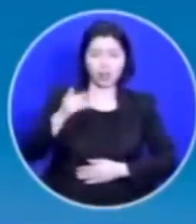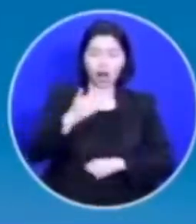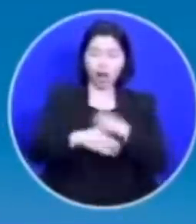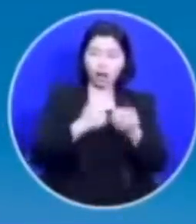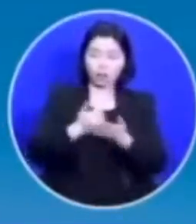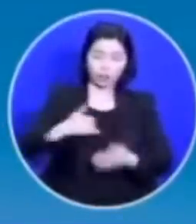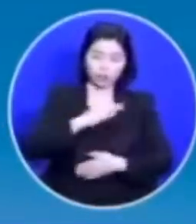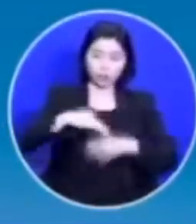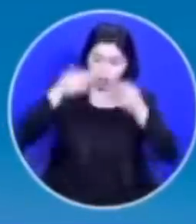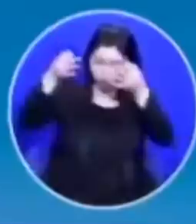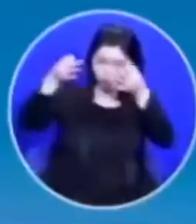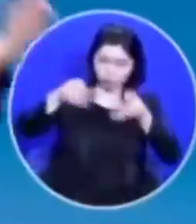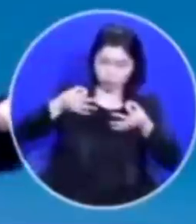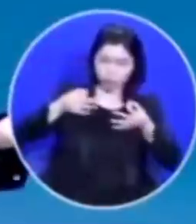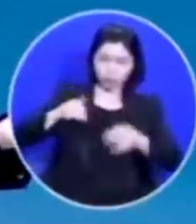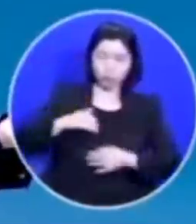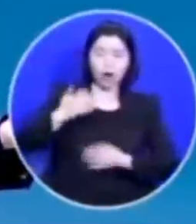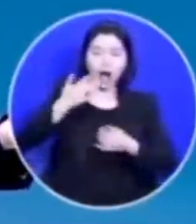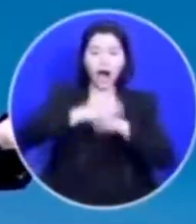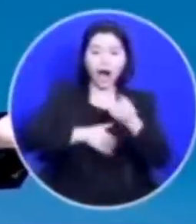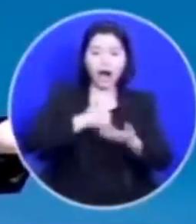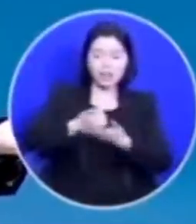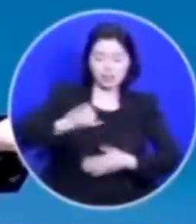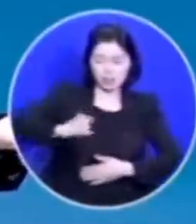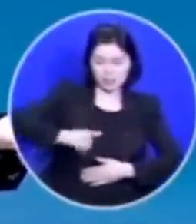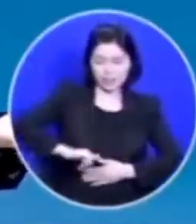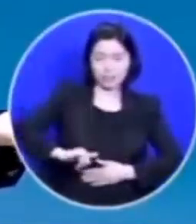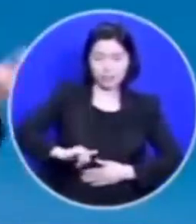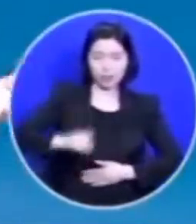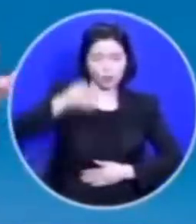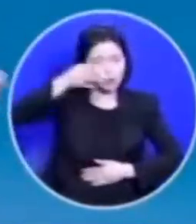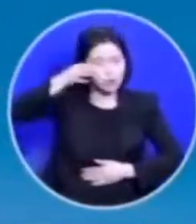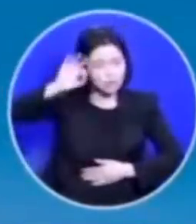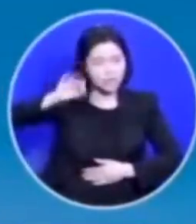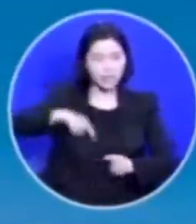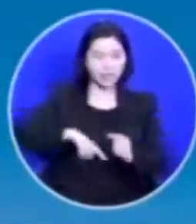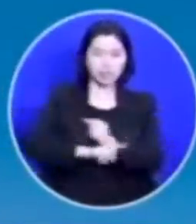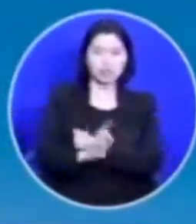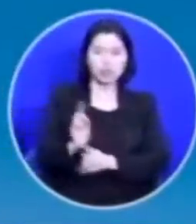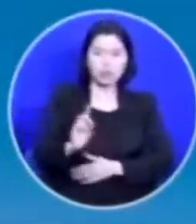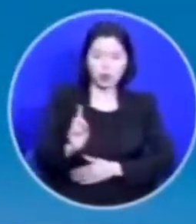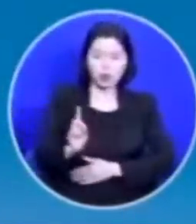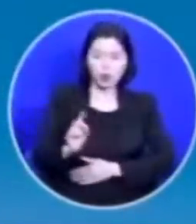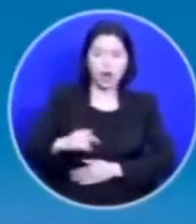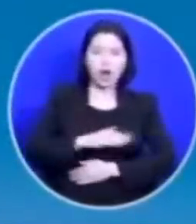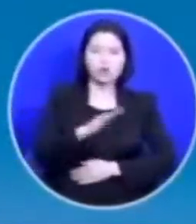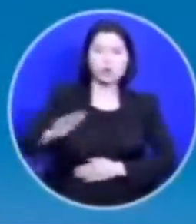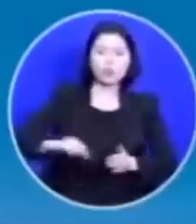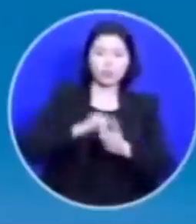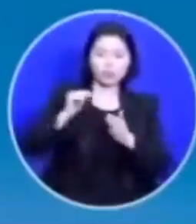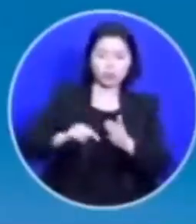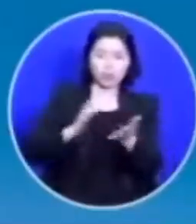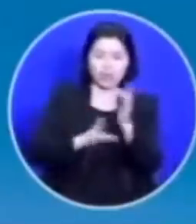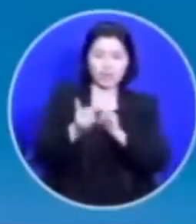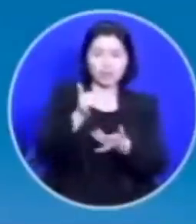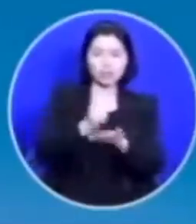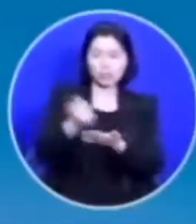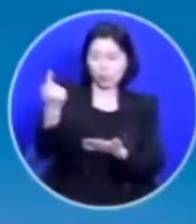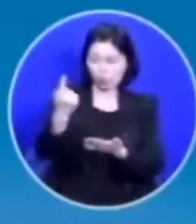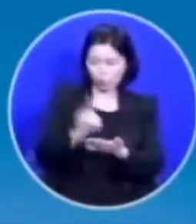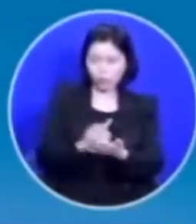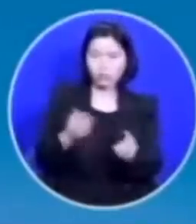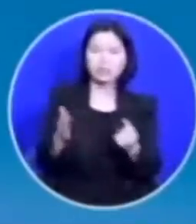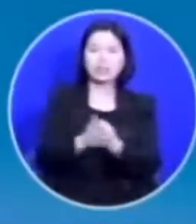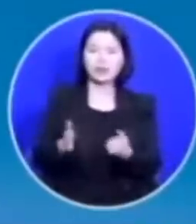보시고 하나님의 자녀라고 인정하시는 이유는 우리 안에 예수님이 오셨기 때문에